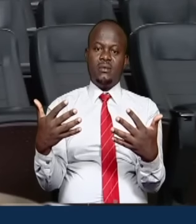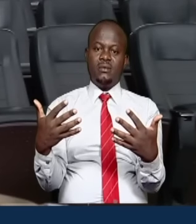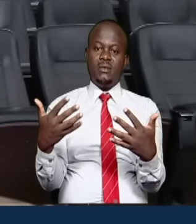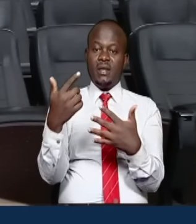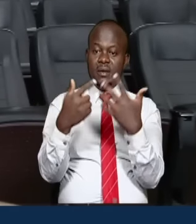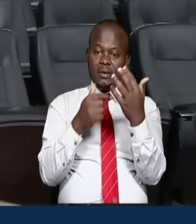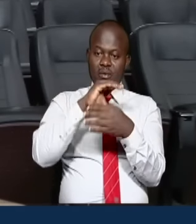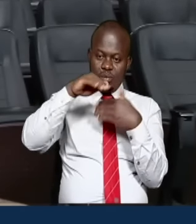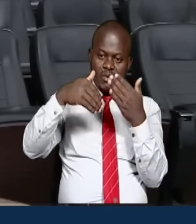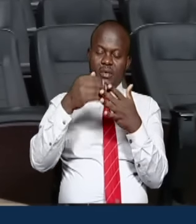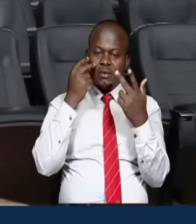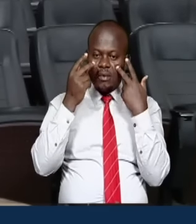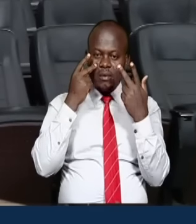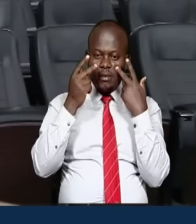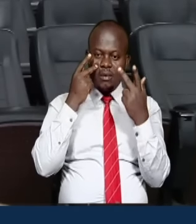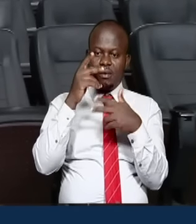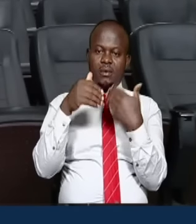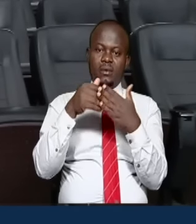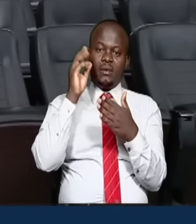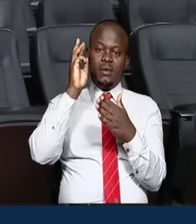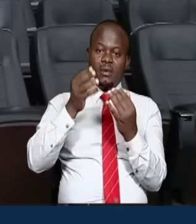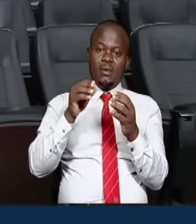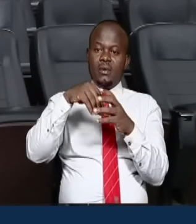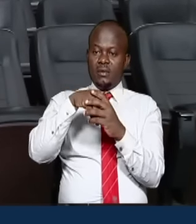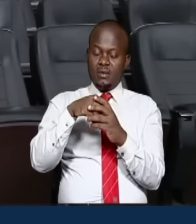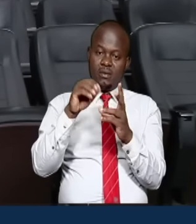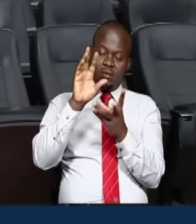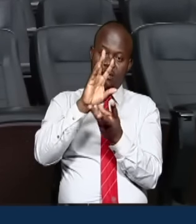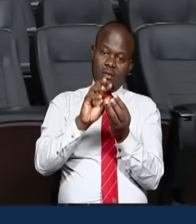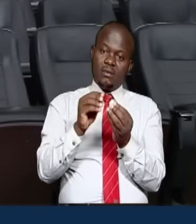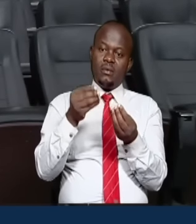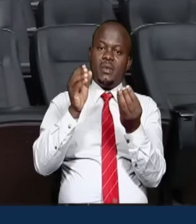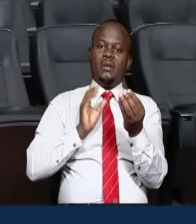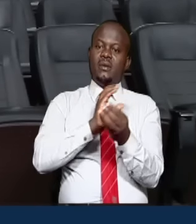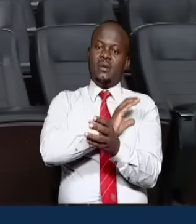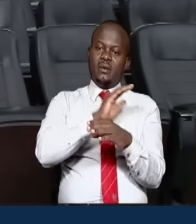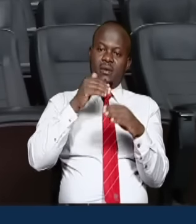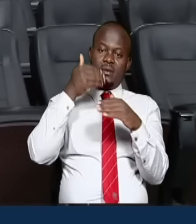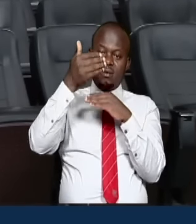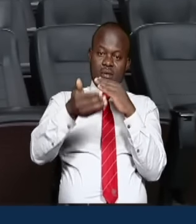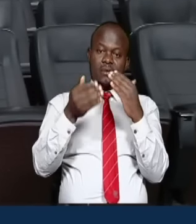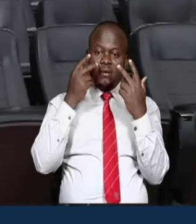Ibyo twabonye tuzabishya mu cyegeranyo tubigeze kuri komisiyo, aho